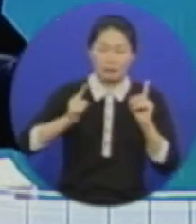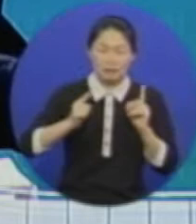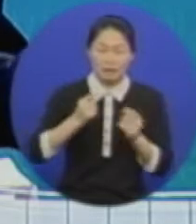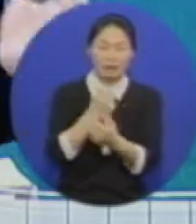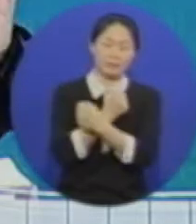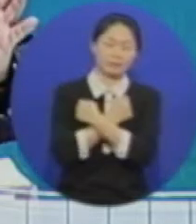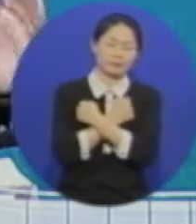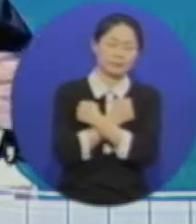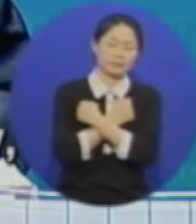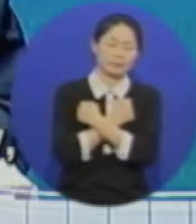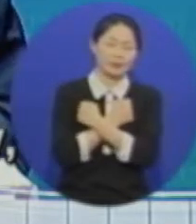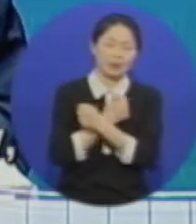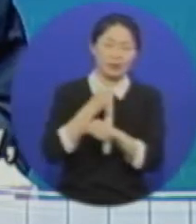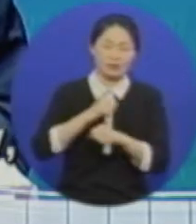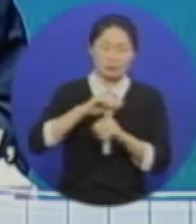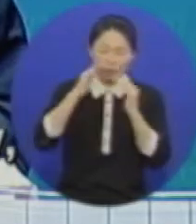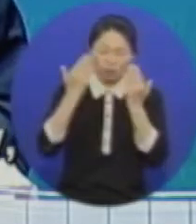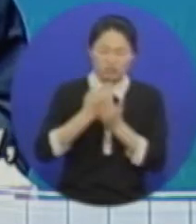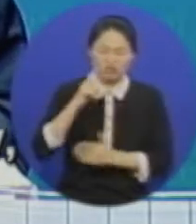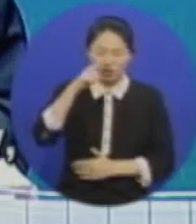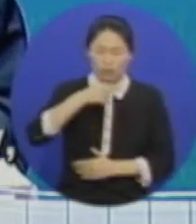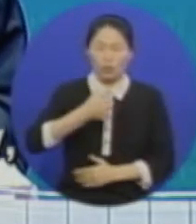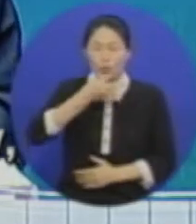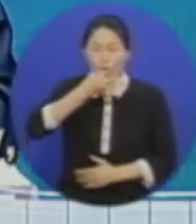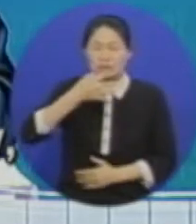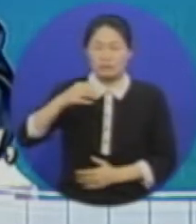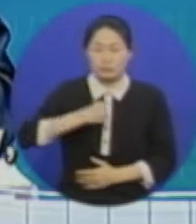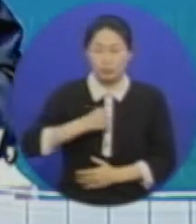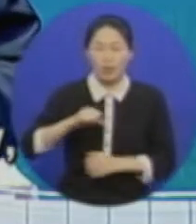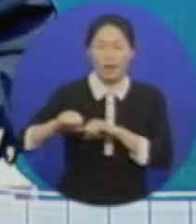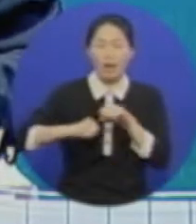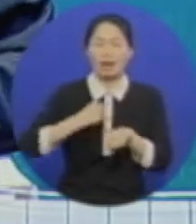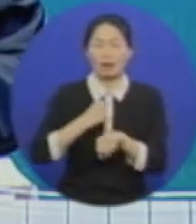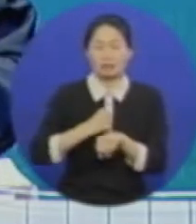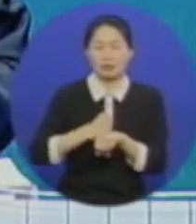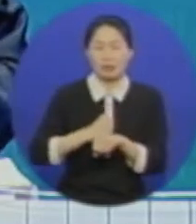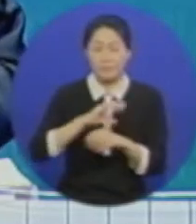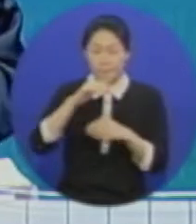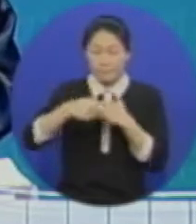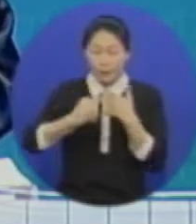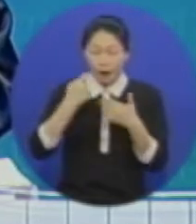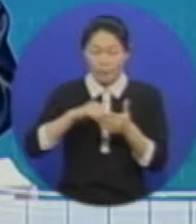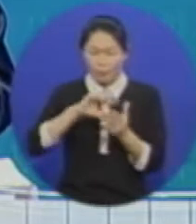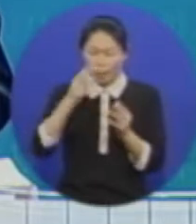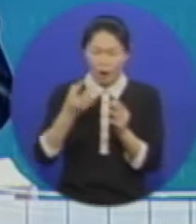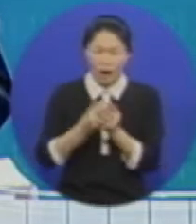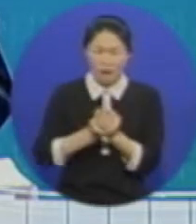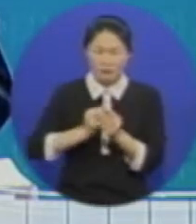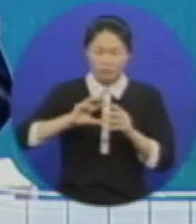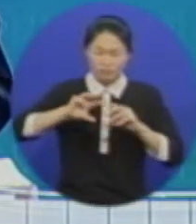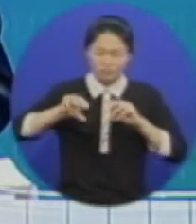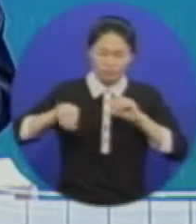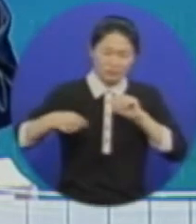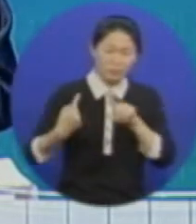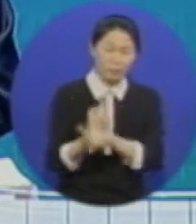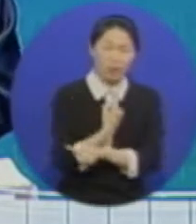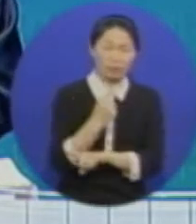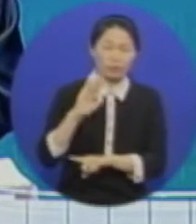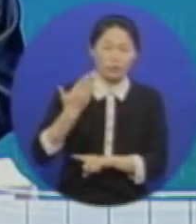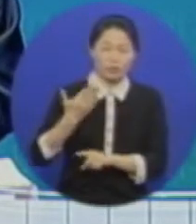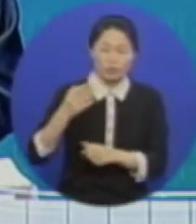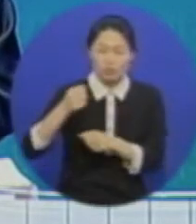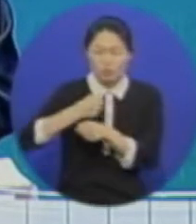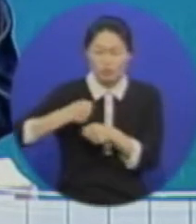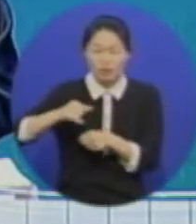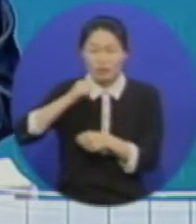더러운 것을 욕심으로 행하되 마음이 완전히 뒤 틀어져 변질되고 묶여 있기